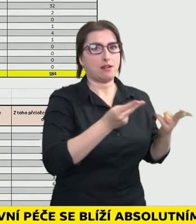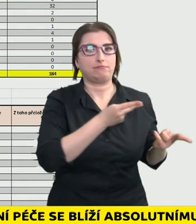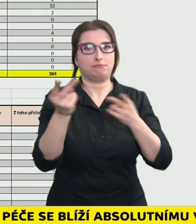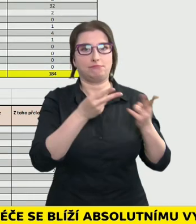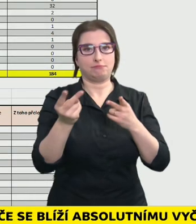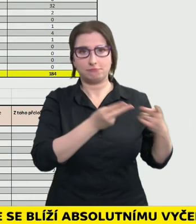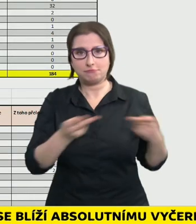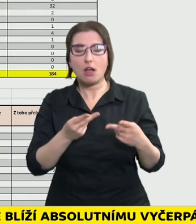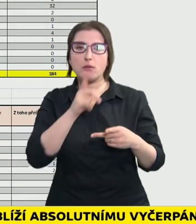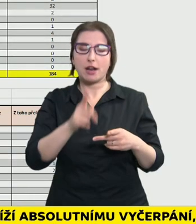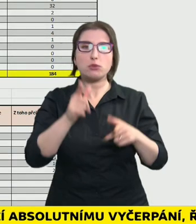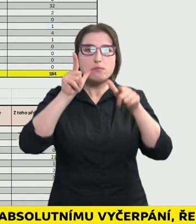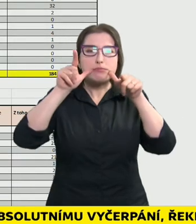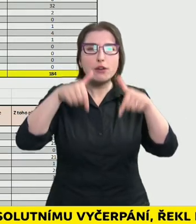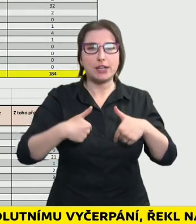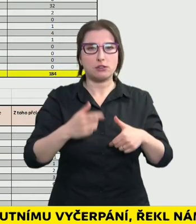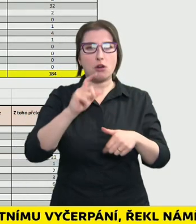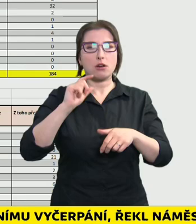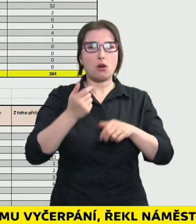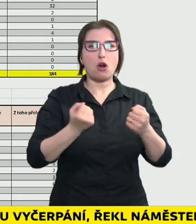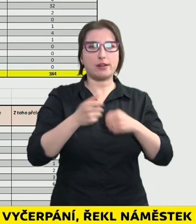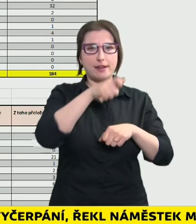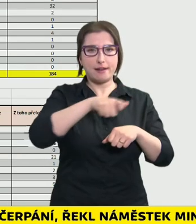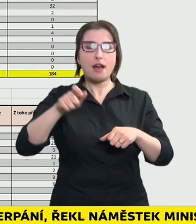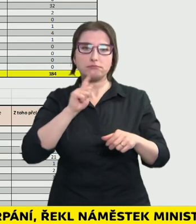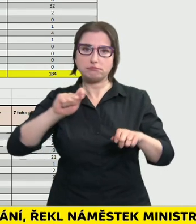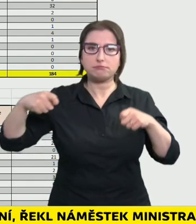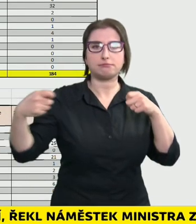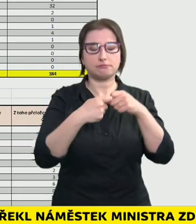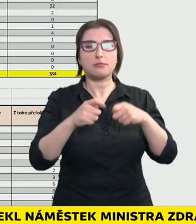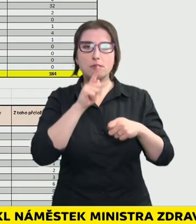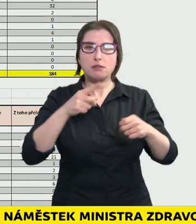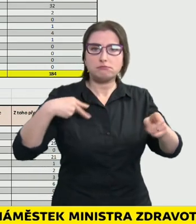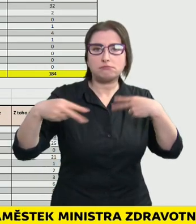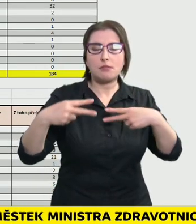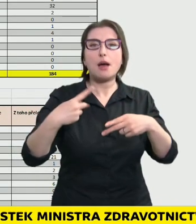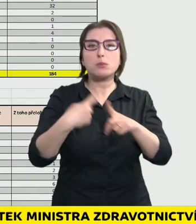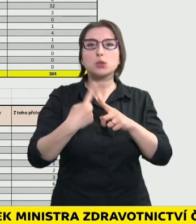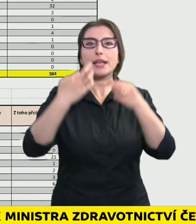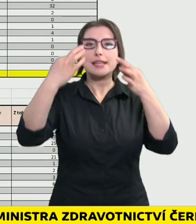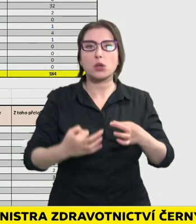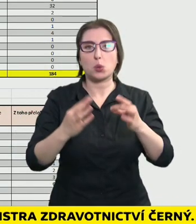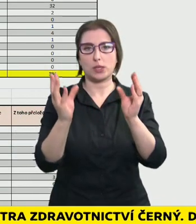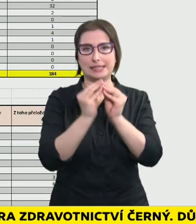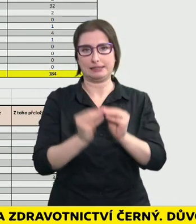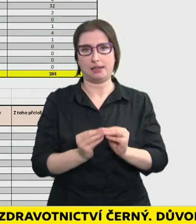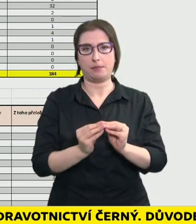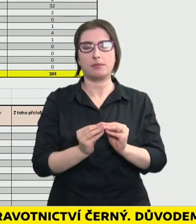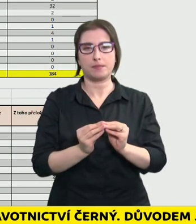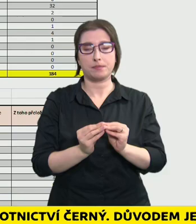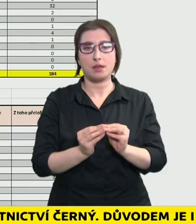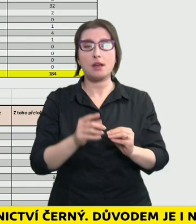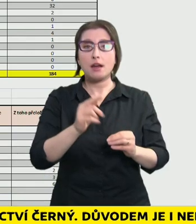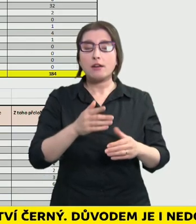profesionalitě krajských koordinátorů a jednoduchému systémovému řízení. Pokud ani toto